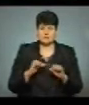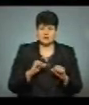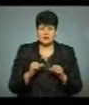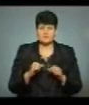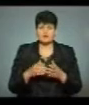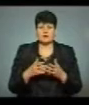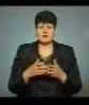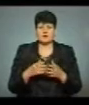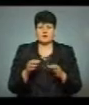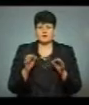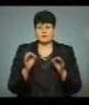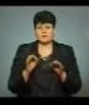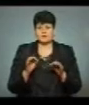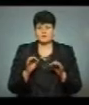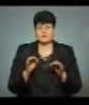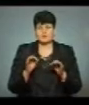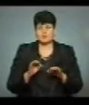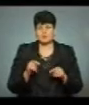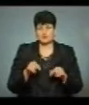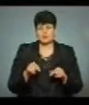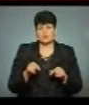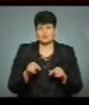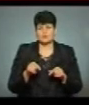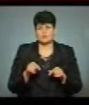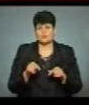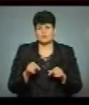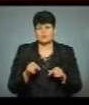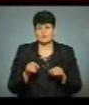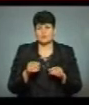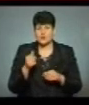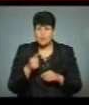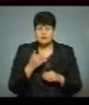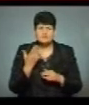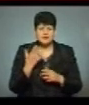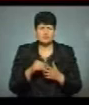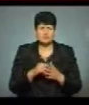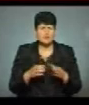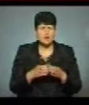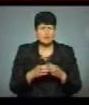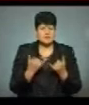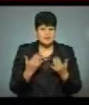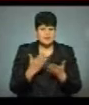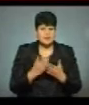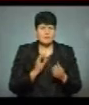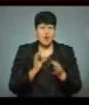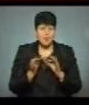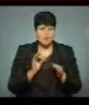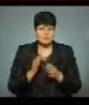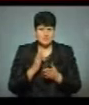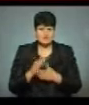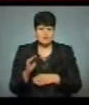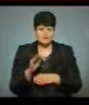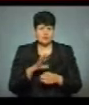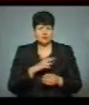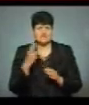Тому, звичайно, це дуже важливий документ. Скільки зараз в цьому документі є громад? Тому що в процесі обговорення від жовтня було